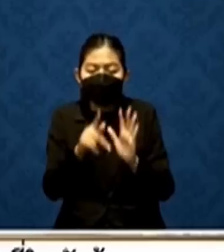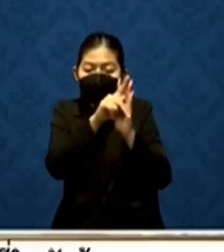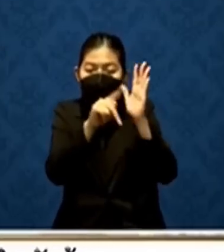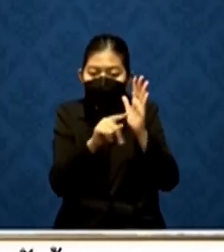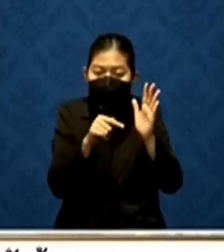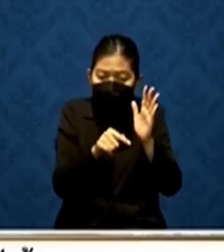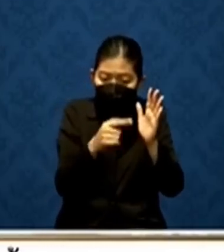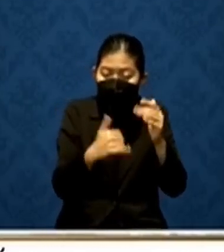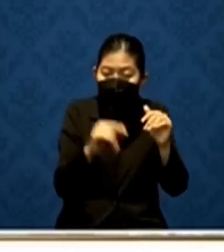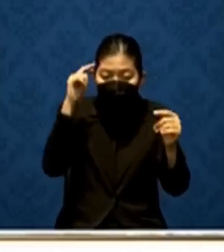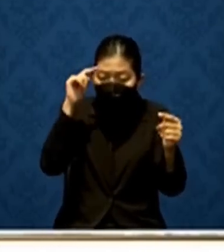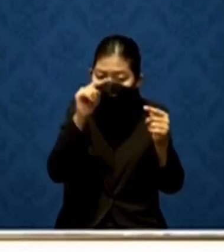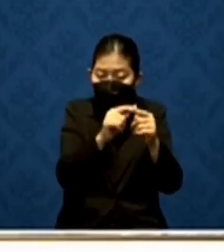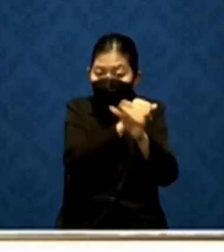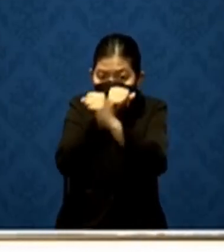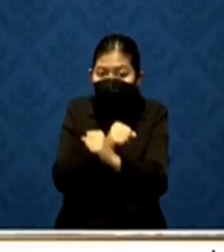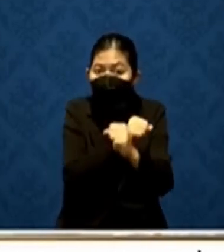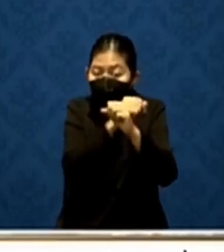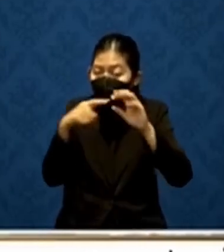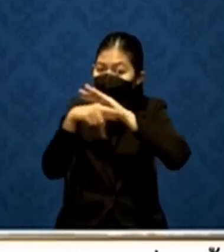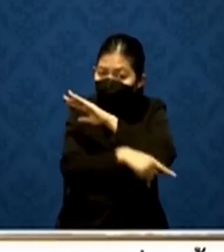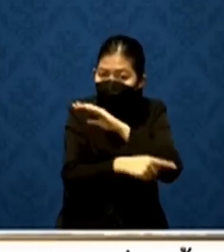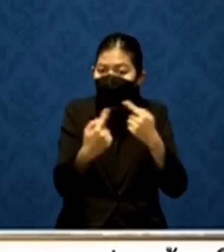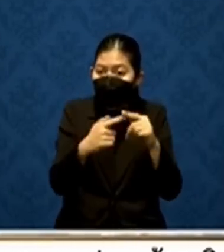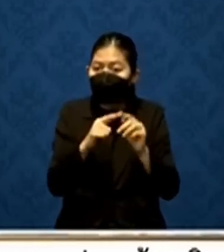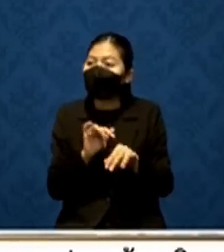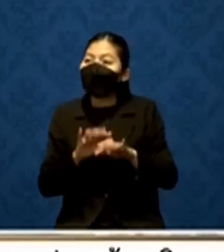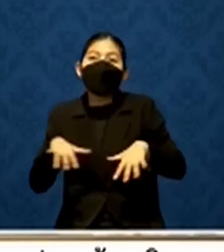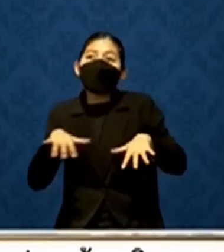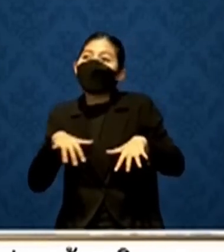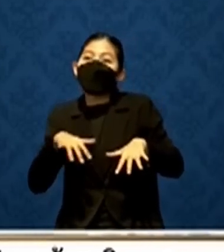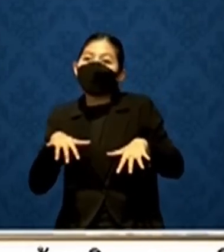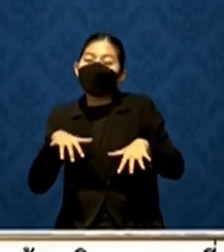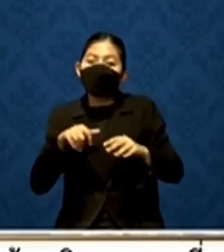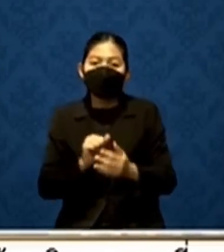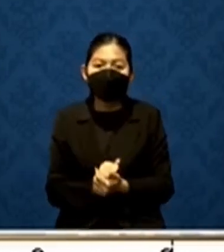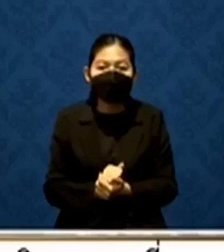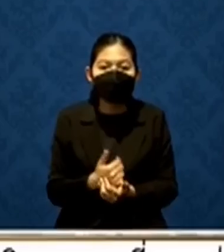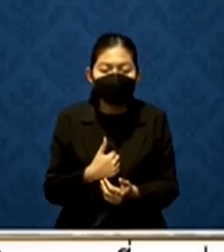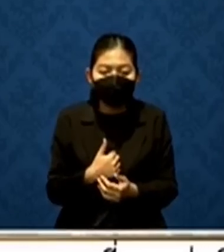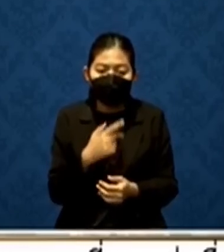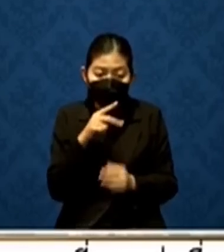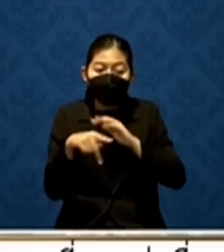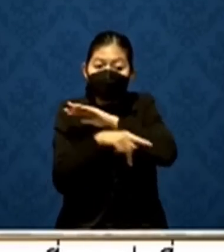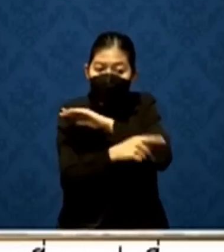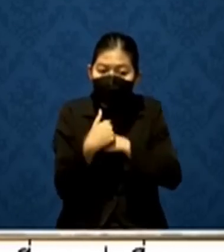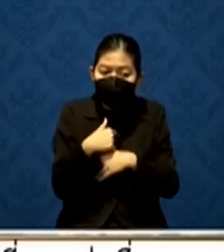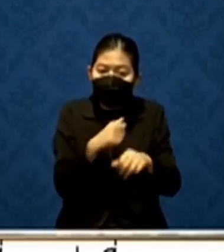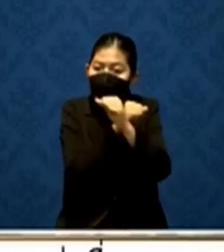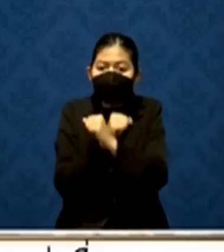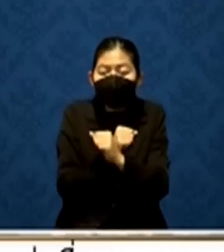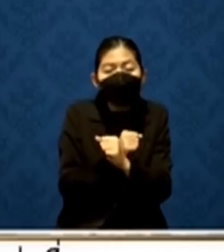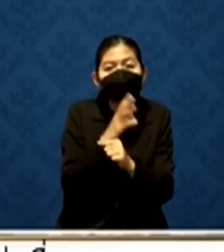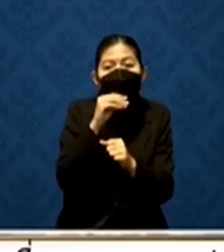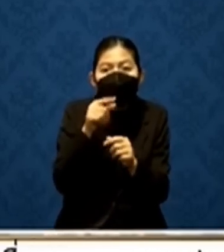ที่มีวัตถุประสงค์ในการป้องกันและปราบปรามทุจริตเมื่อเพียงการทุจริตกะปกป้องและไม่ดำเนินการ